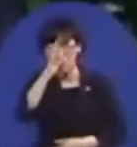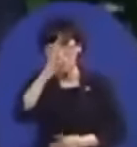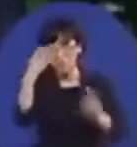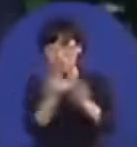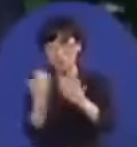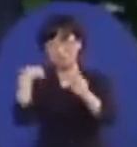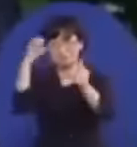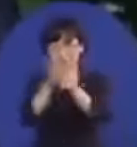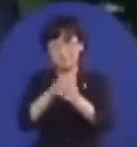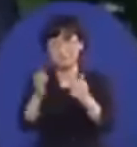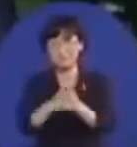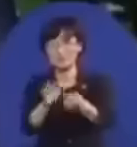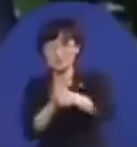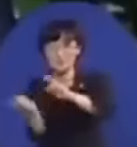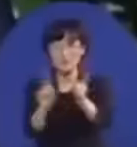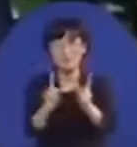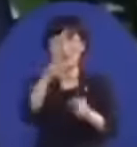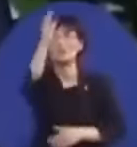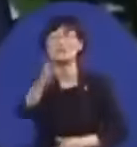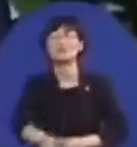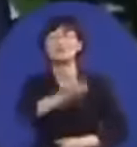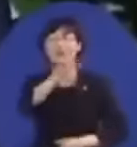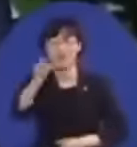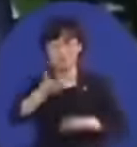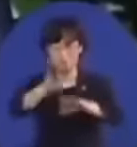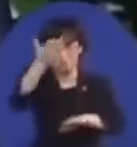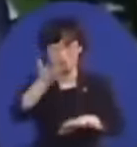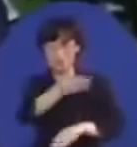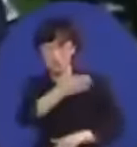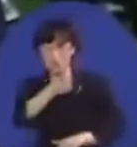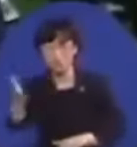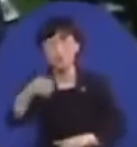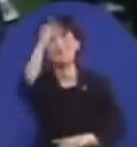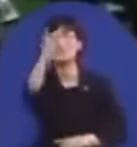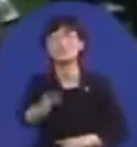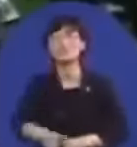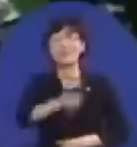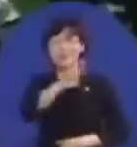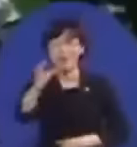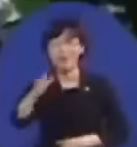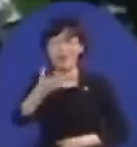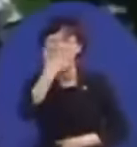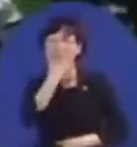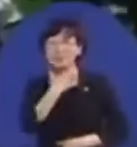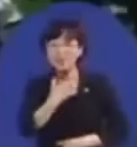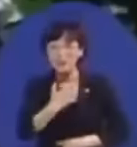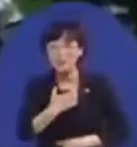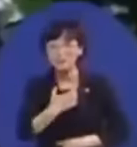짊어지셨으므로 치료가 십자가에서 오는 것이요. 십자가에서 아브라함의